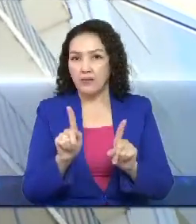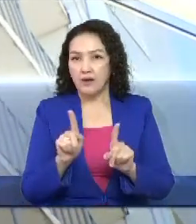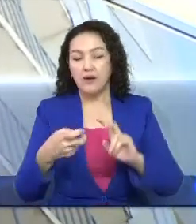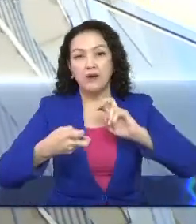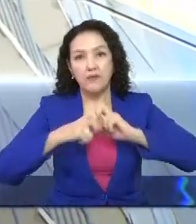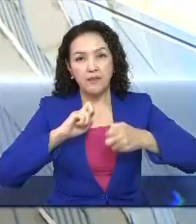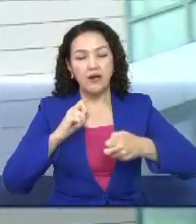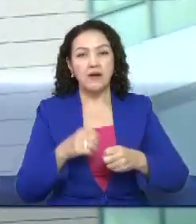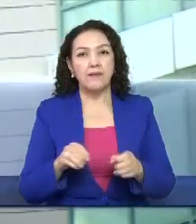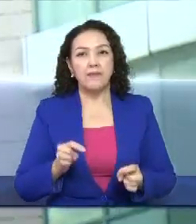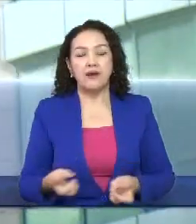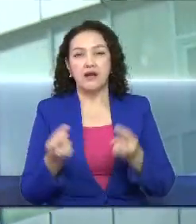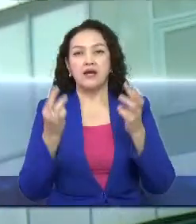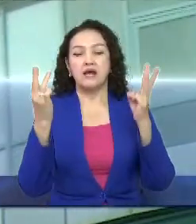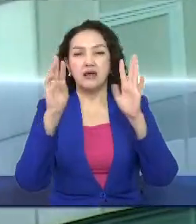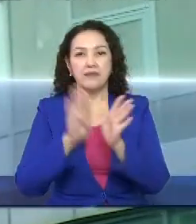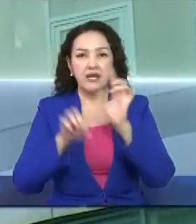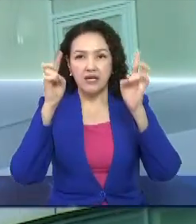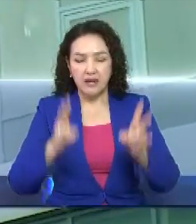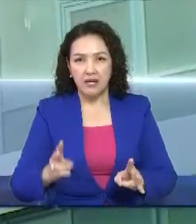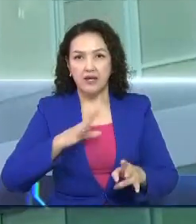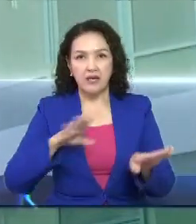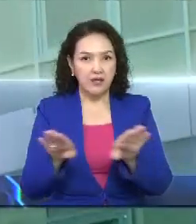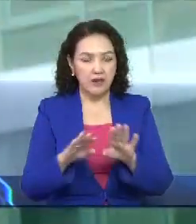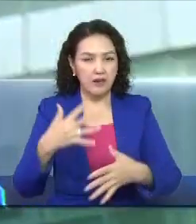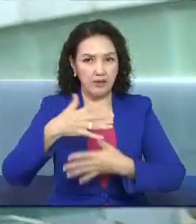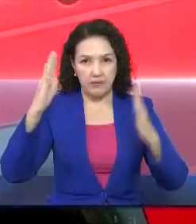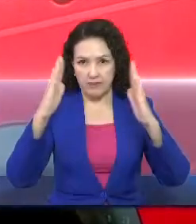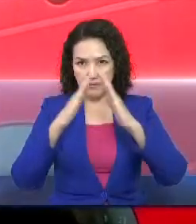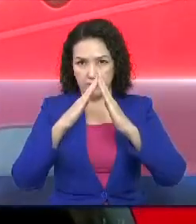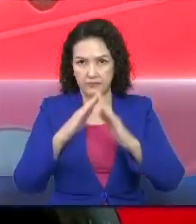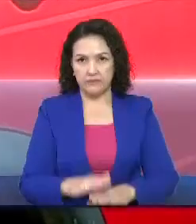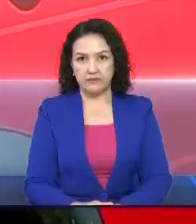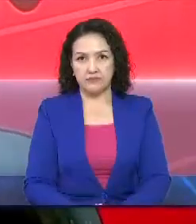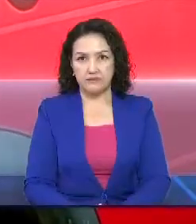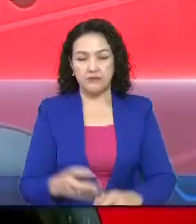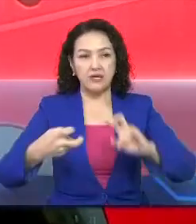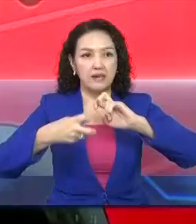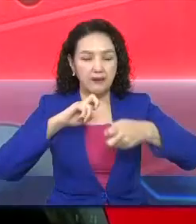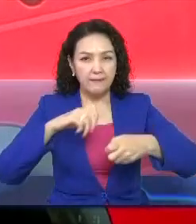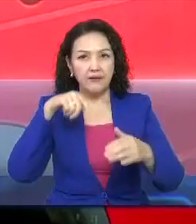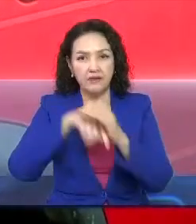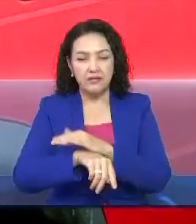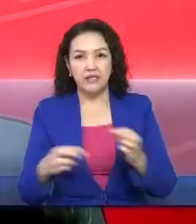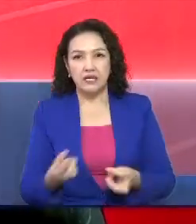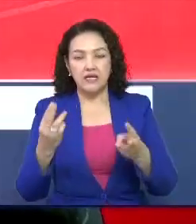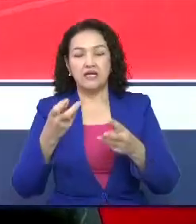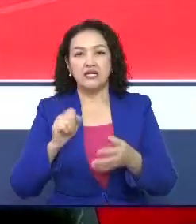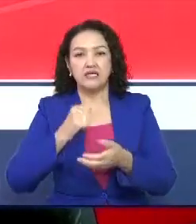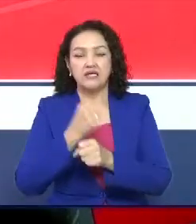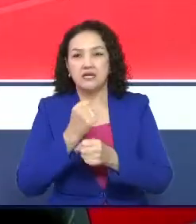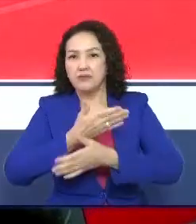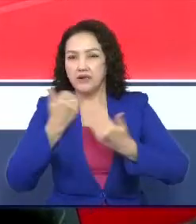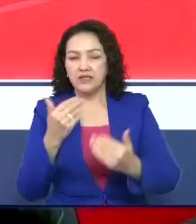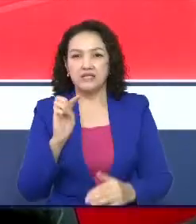к нарушениям пожарной безопасности. Не исключением стал и этот высотный дом. Капитальное нарушение, внутренние пожарные краны не работают,